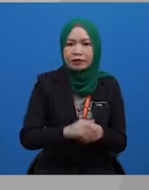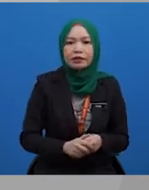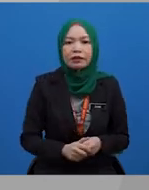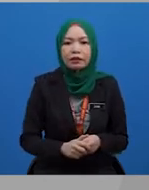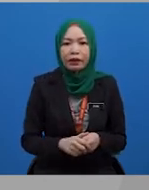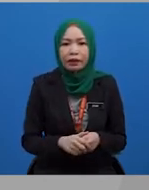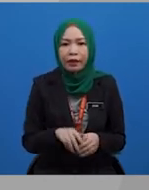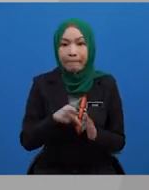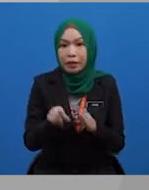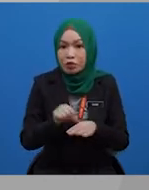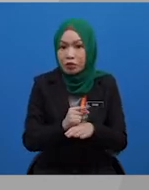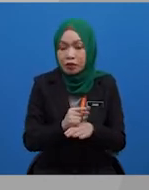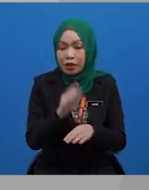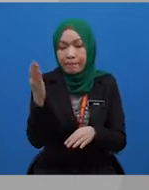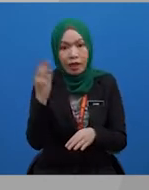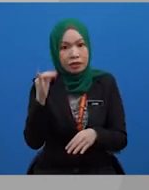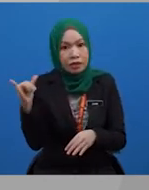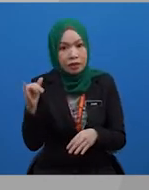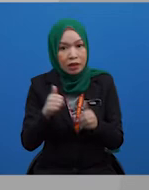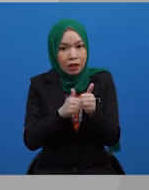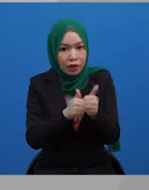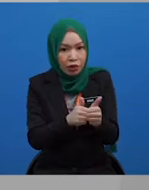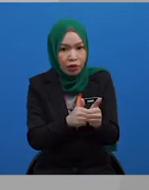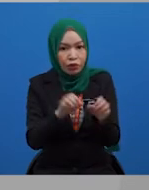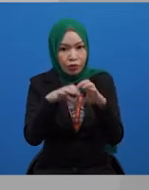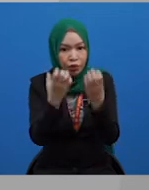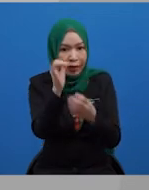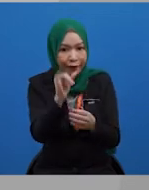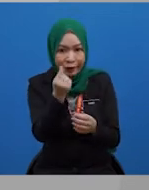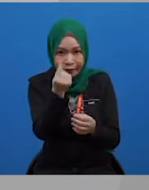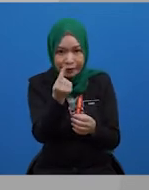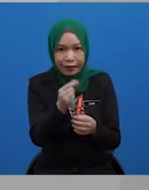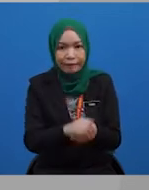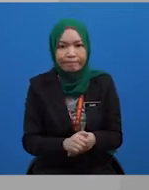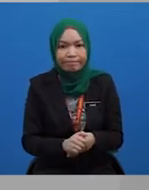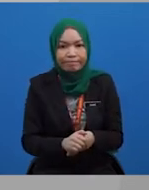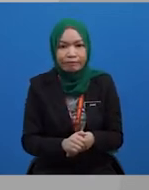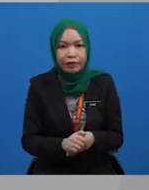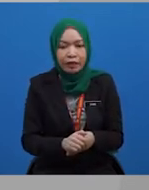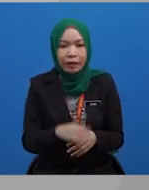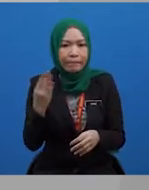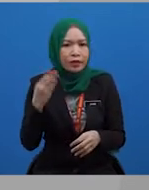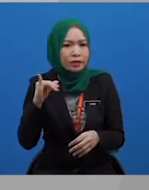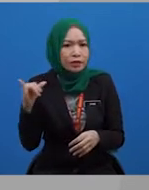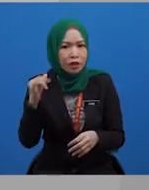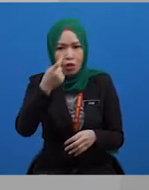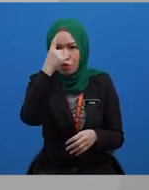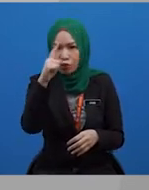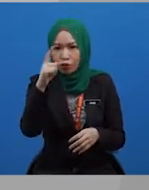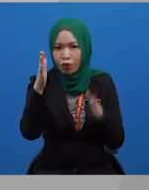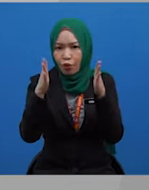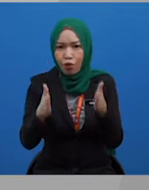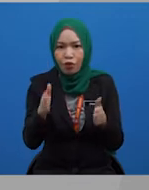mengikut citarasa pengguna, mengikut kawasan yang terpencil ataupun kawasan yang kecil sahaja. Pemasaran ini ataupun strategi ini